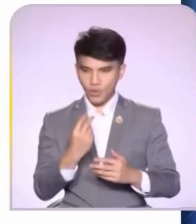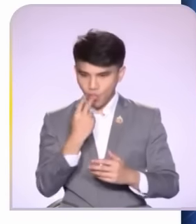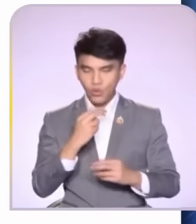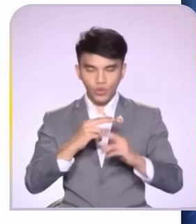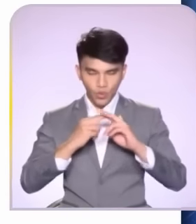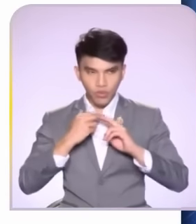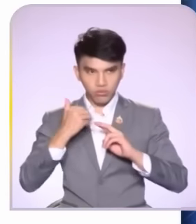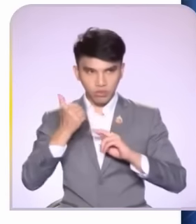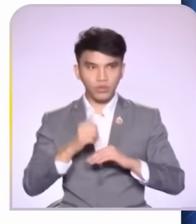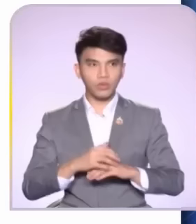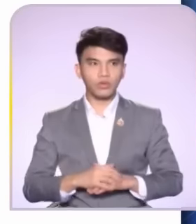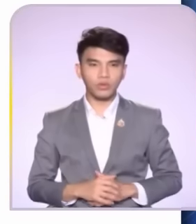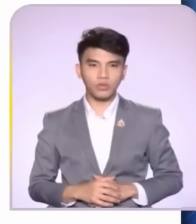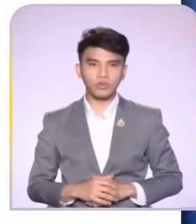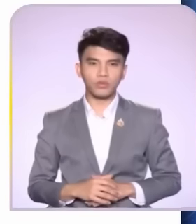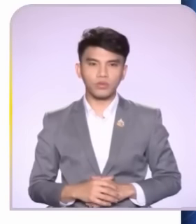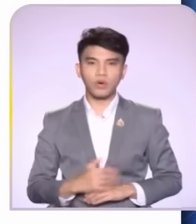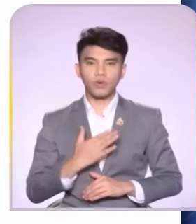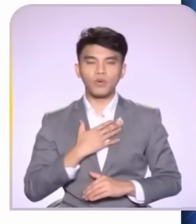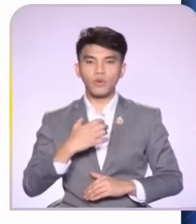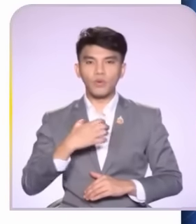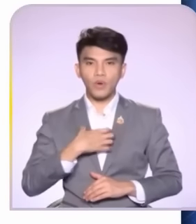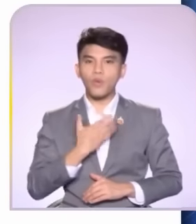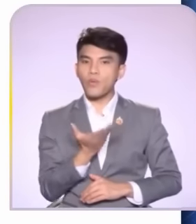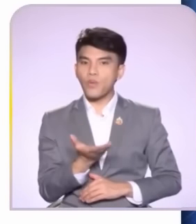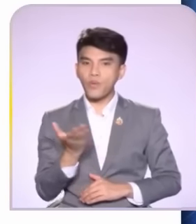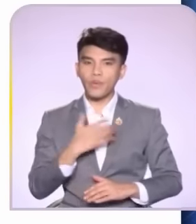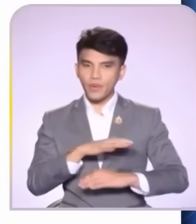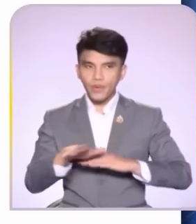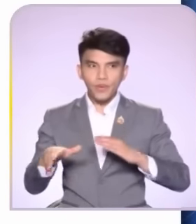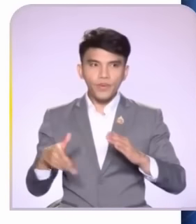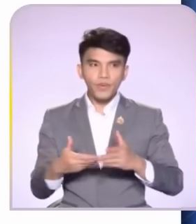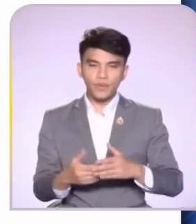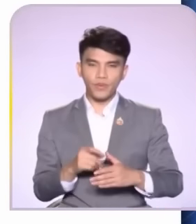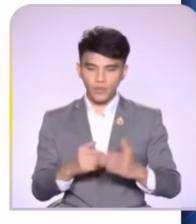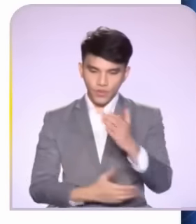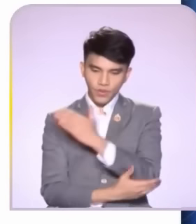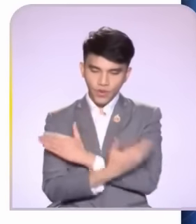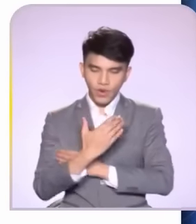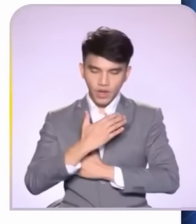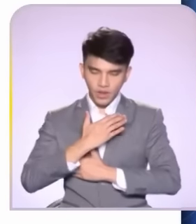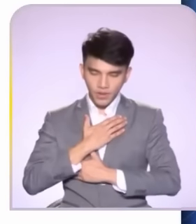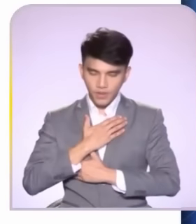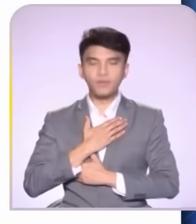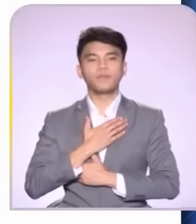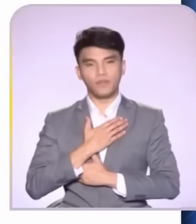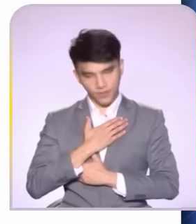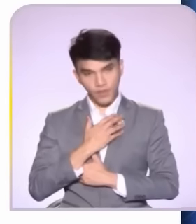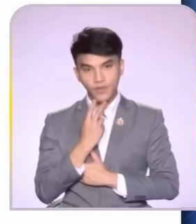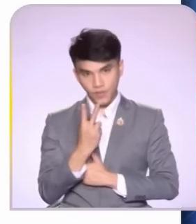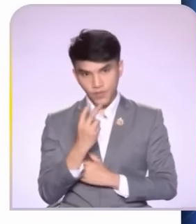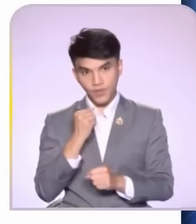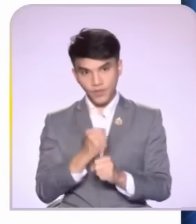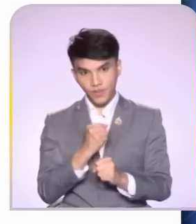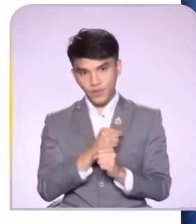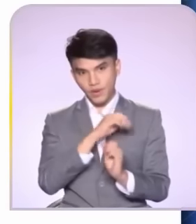ได้อย่างเต็มตาผมอยากขอร้องวิงวอนให้ทุกท่านโปรดให้โอกาสผมและองค์กรได้พิสูจน์ตัวเอง